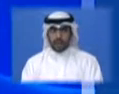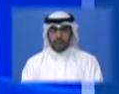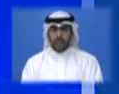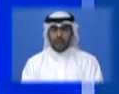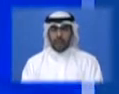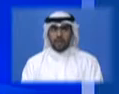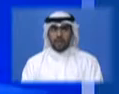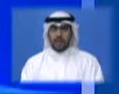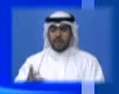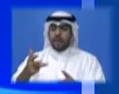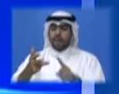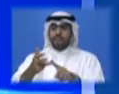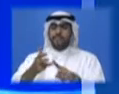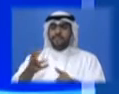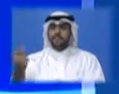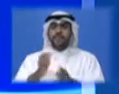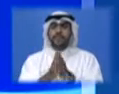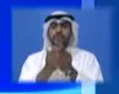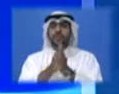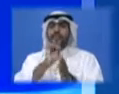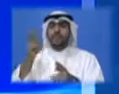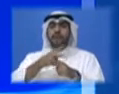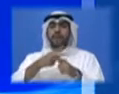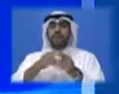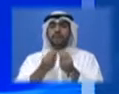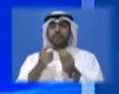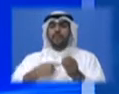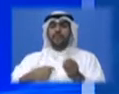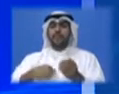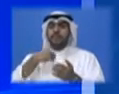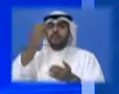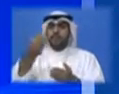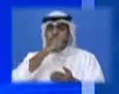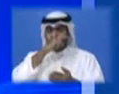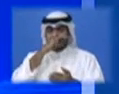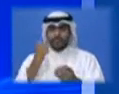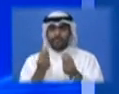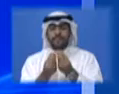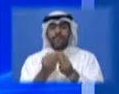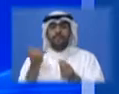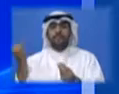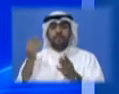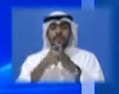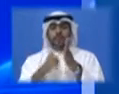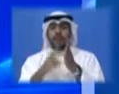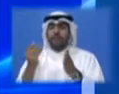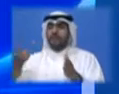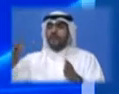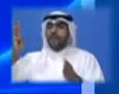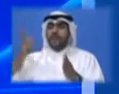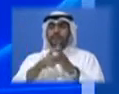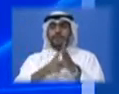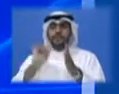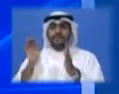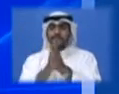رابعا سحب الجنسية الكويتية من المذكورين أدناه، وذلك إعمالا لنص المادة 13